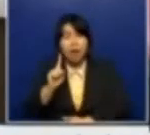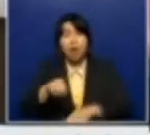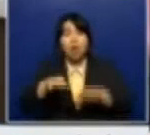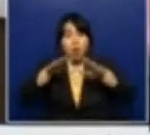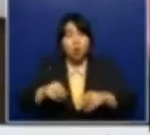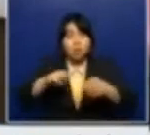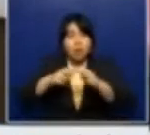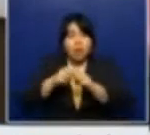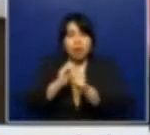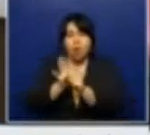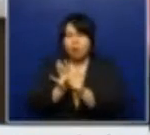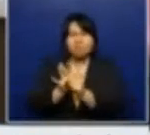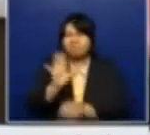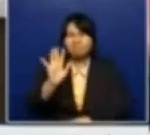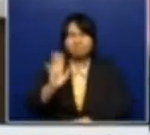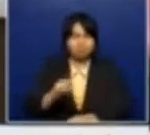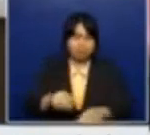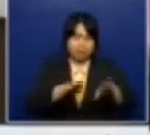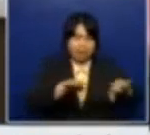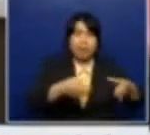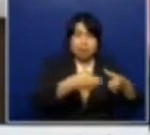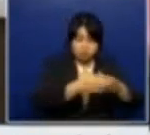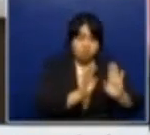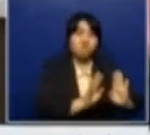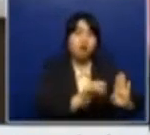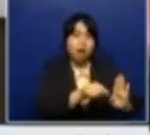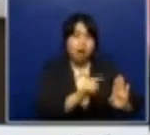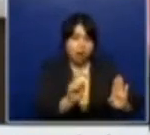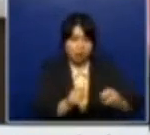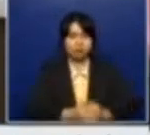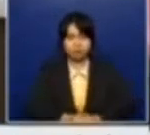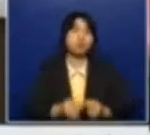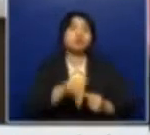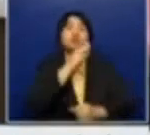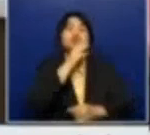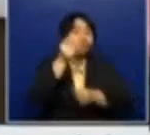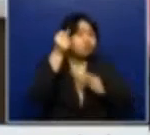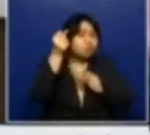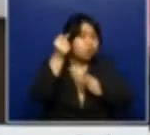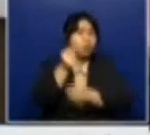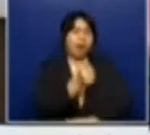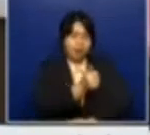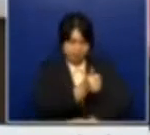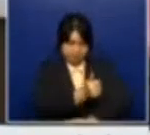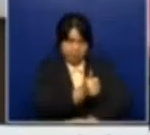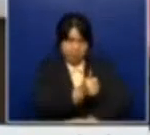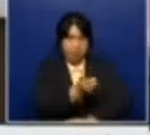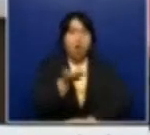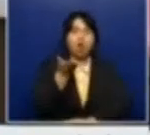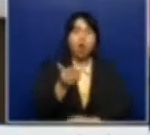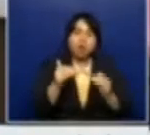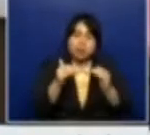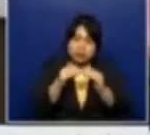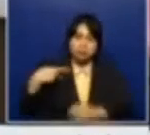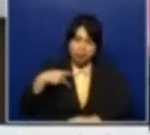เรื่องโควิดสำหรับนิสิตนักศึกษาผมก็ฝากว่าการชุมนุมซึ่งดีแล้วนะครับที่เรียกร้องสิ่งที่เป็นประโยชน์